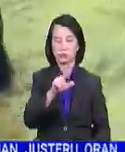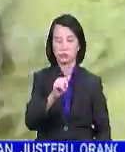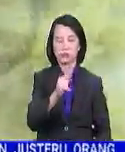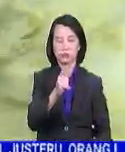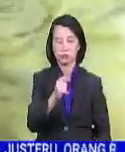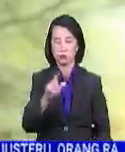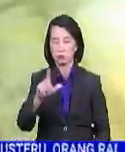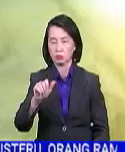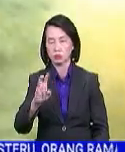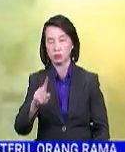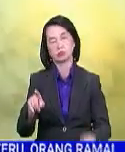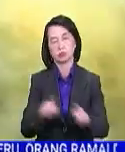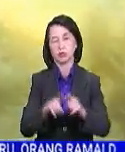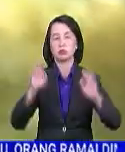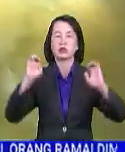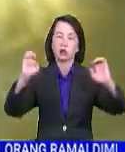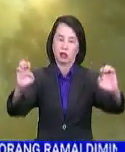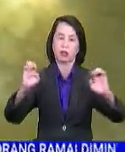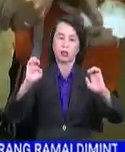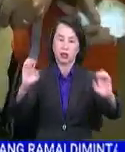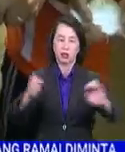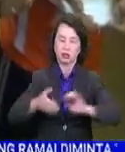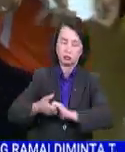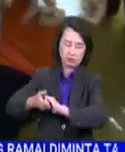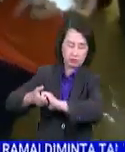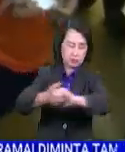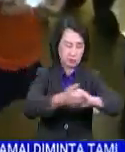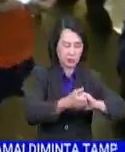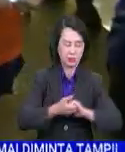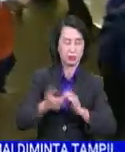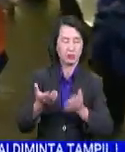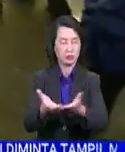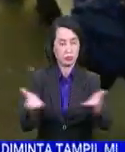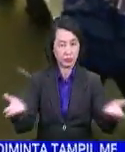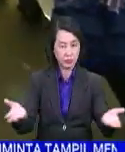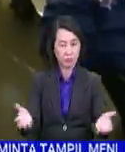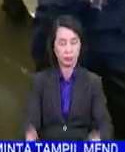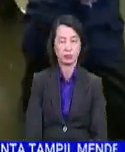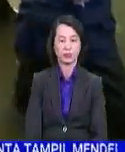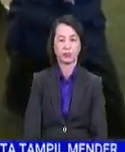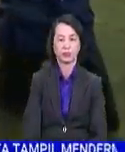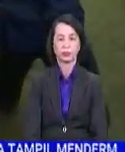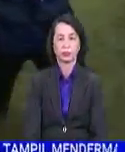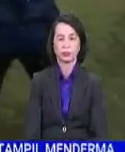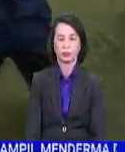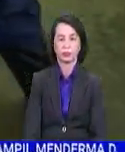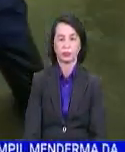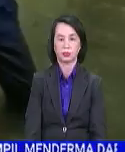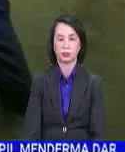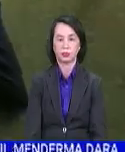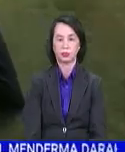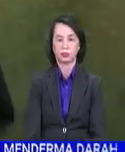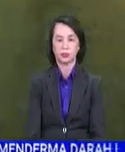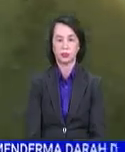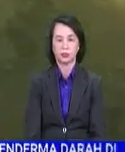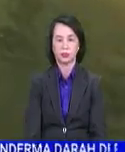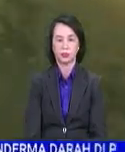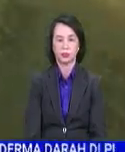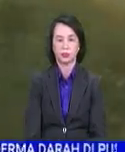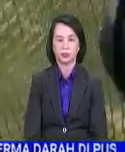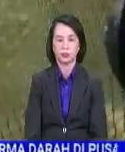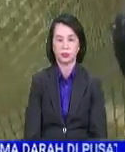sebagai aktiviti riadah yang mampu mengeratkan hubungan silaturahim. Rusia Abdul Hamid, Berita RTM.